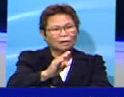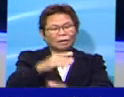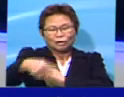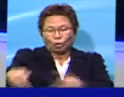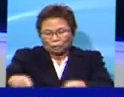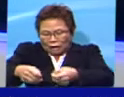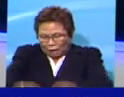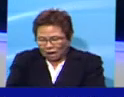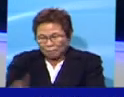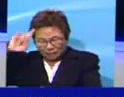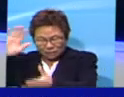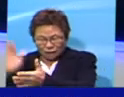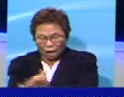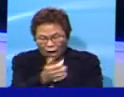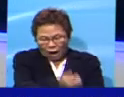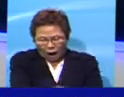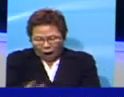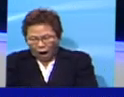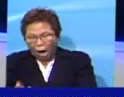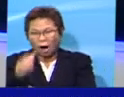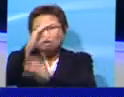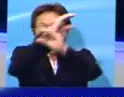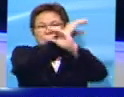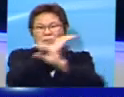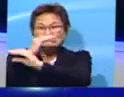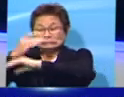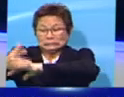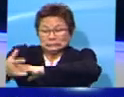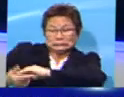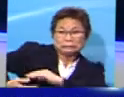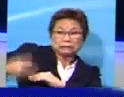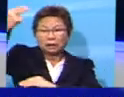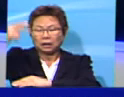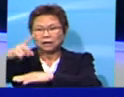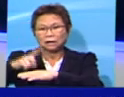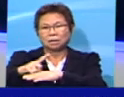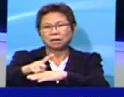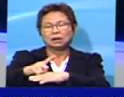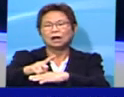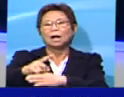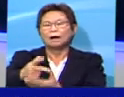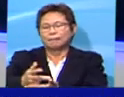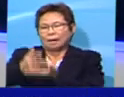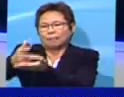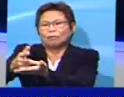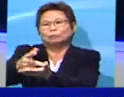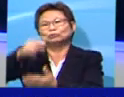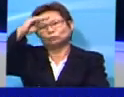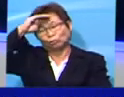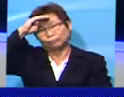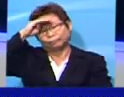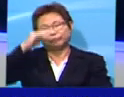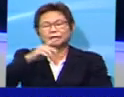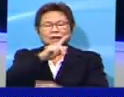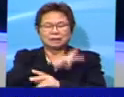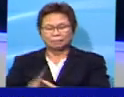kontena dipercayai mengandungi peralatan radar tentera berteknologi tinggi di Pelabuhan Tanjung Pelepas baru-baru ini. Kementerian Pertahanan